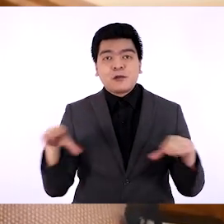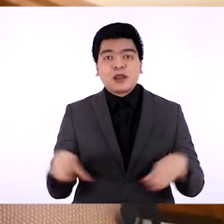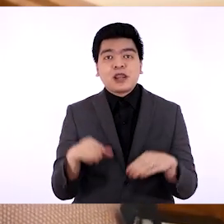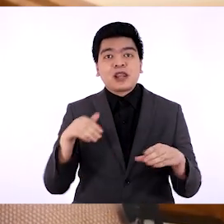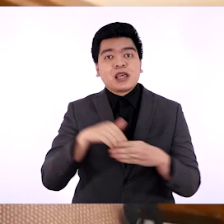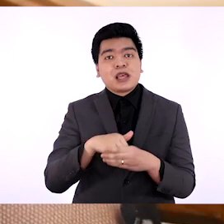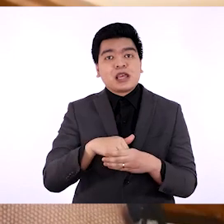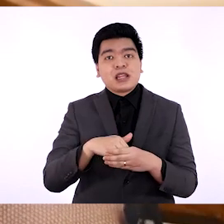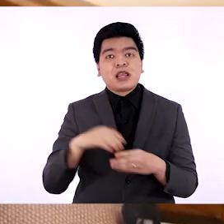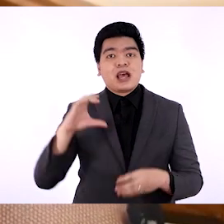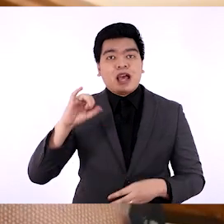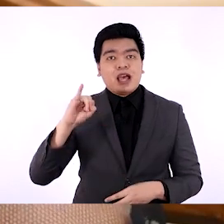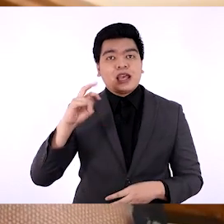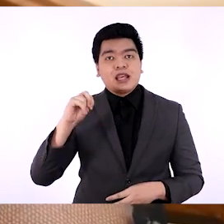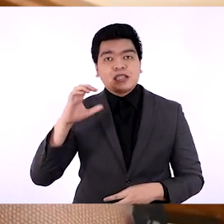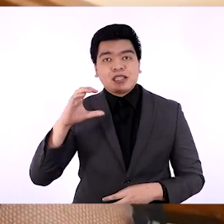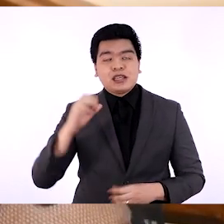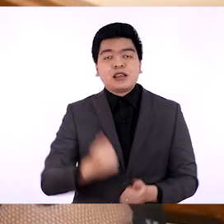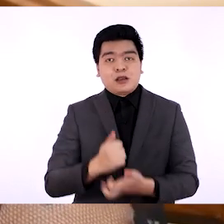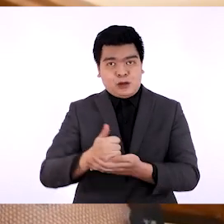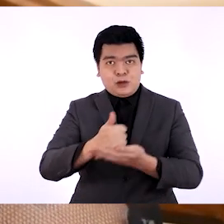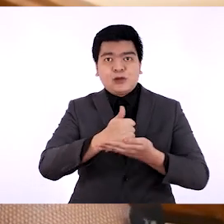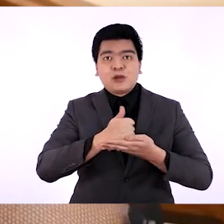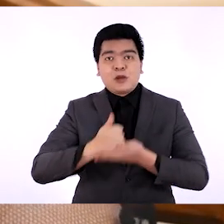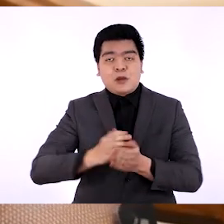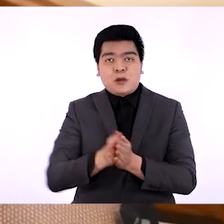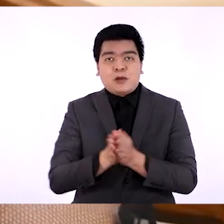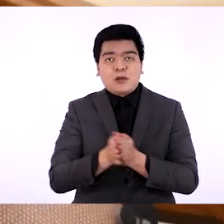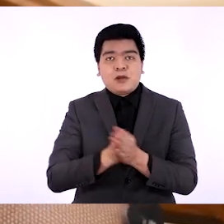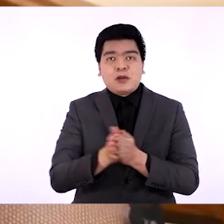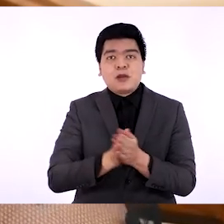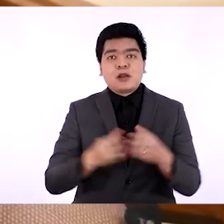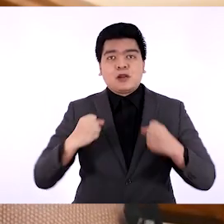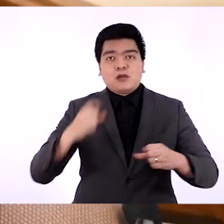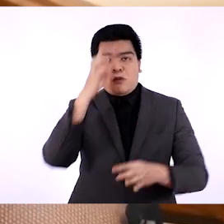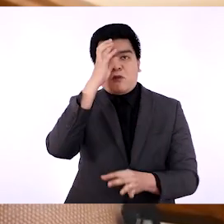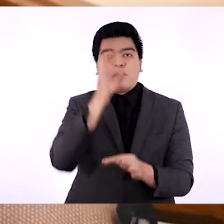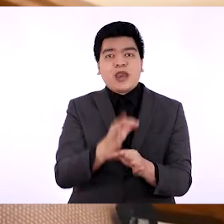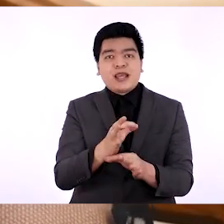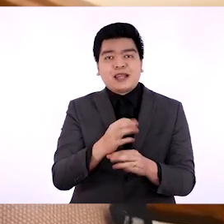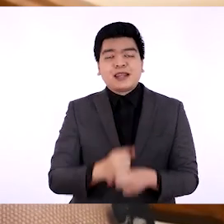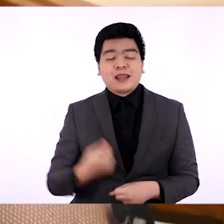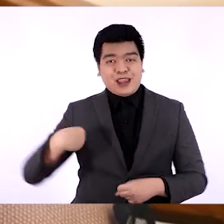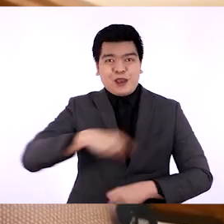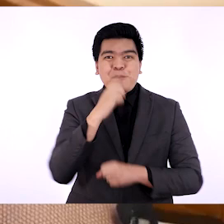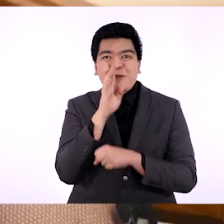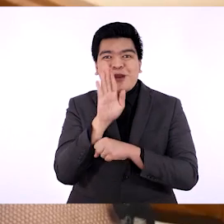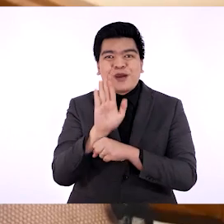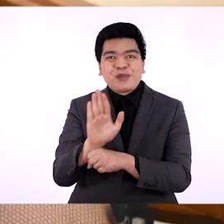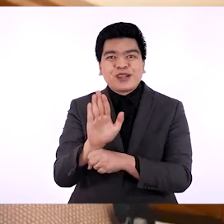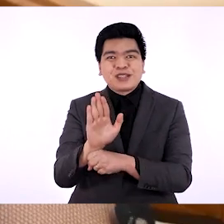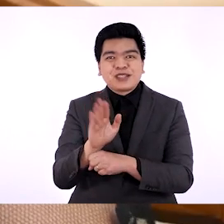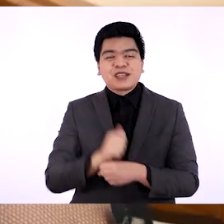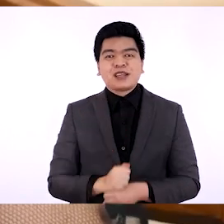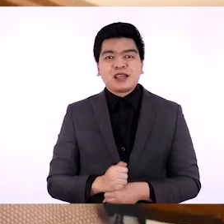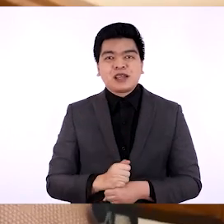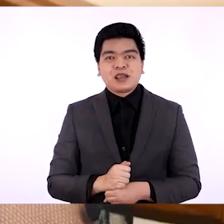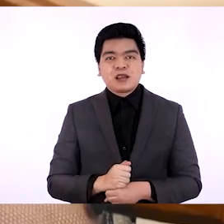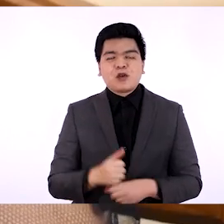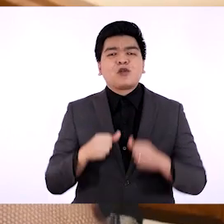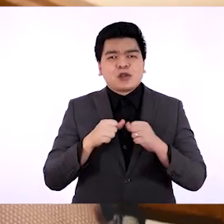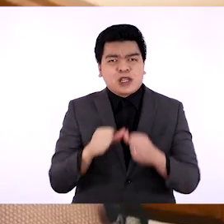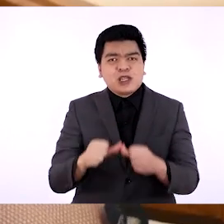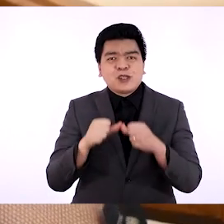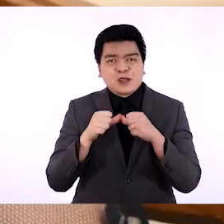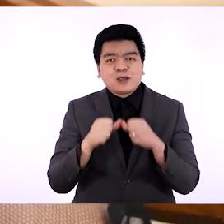ng iglesia na nakakatulong po sa pagpapasigla ng aming pananampalataya. At nangangako po kami na hindi po kami